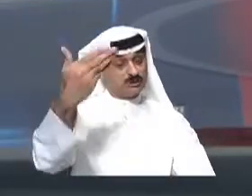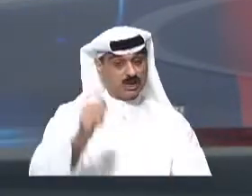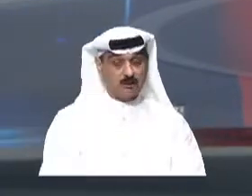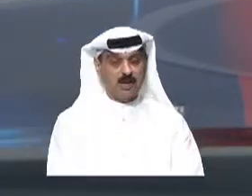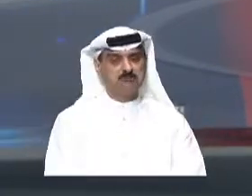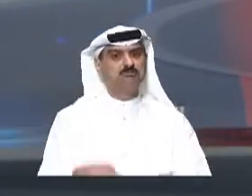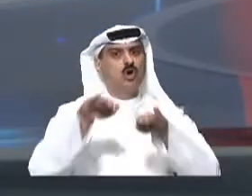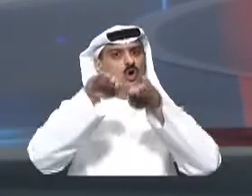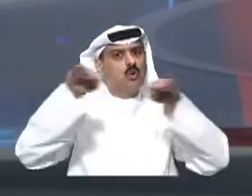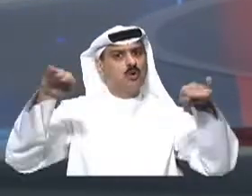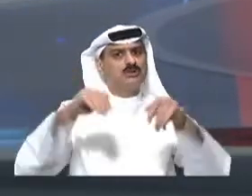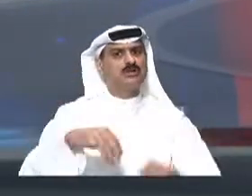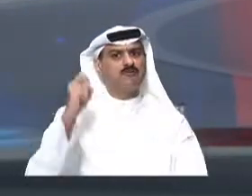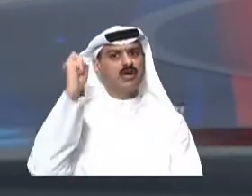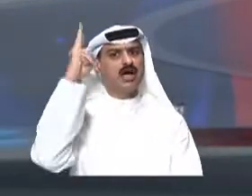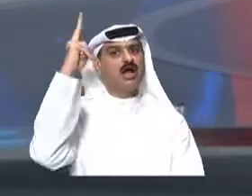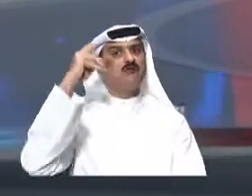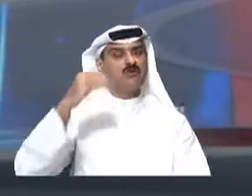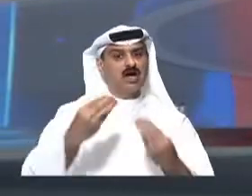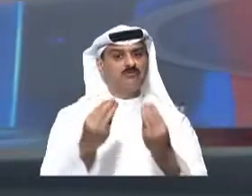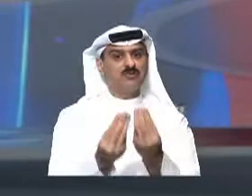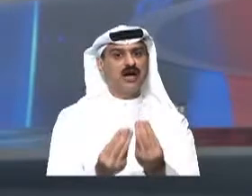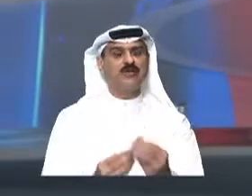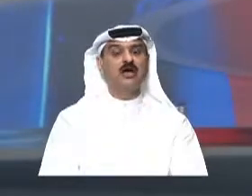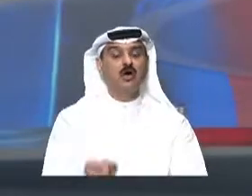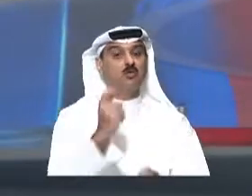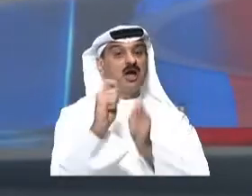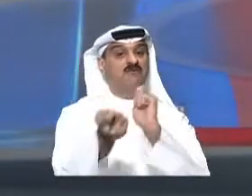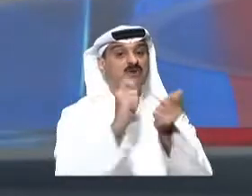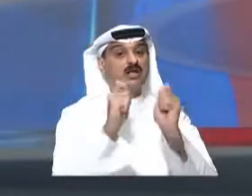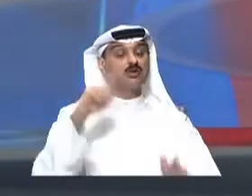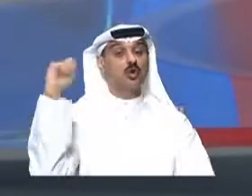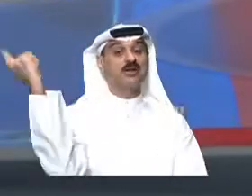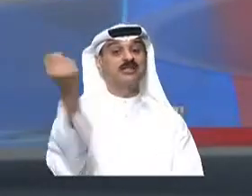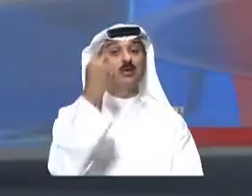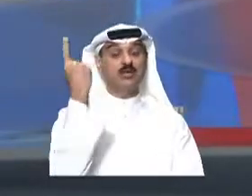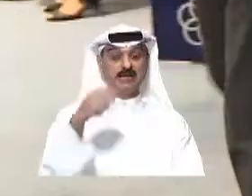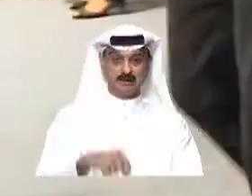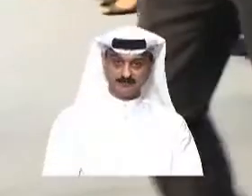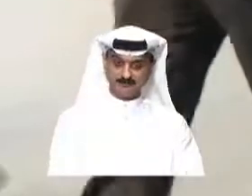وتسويق مواهبهم في الأسواق الإقليمية والدولية.